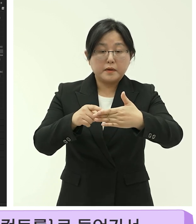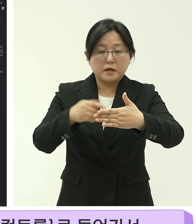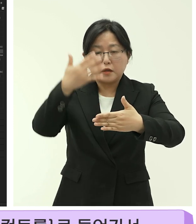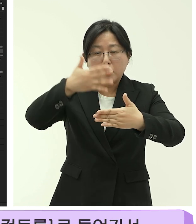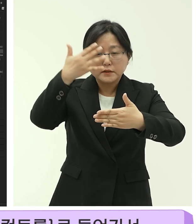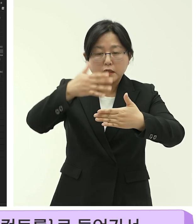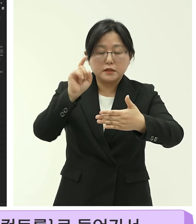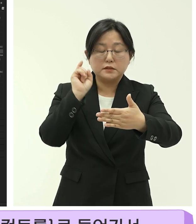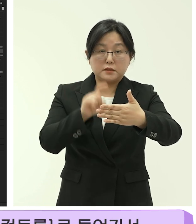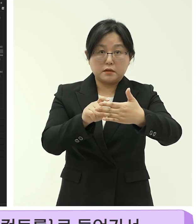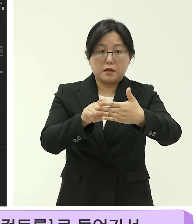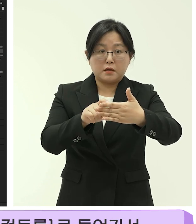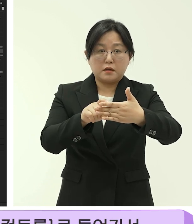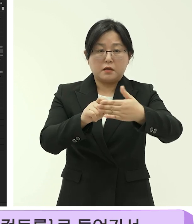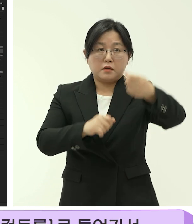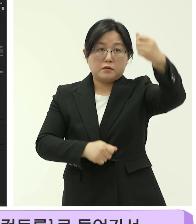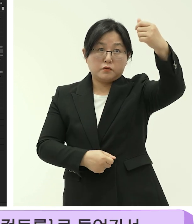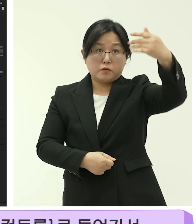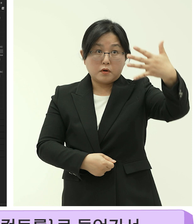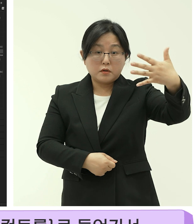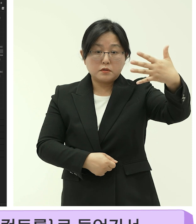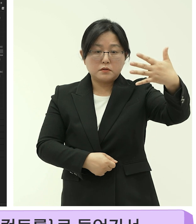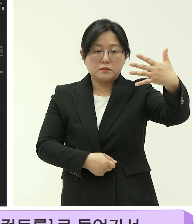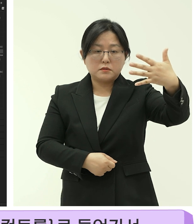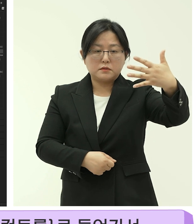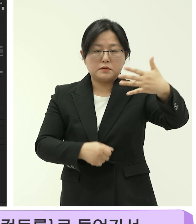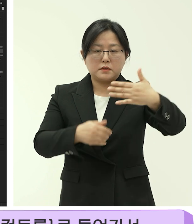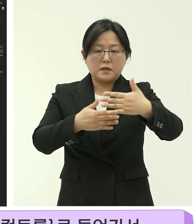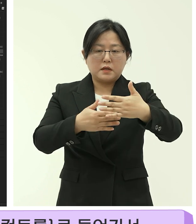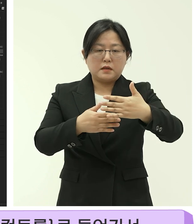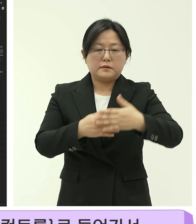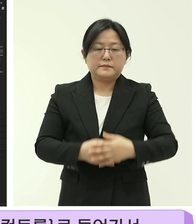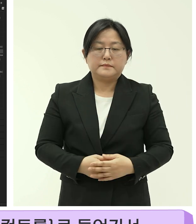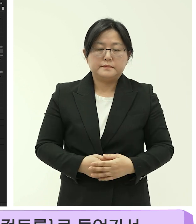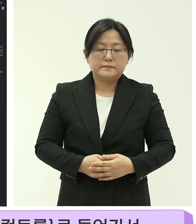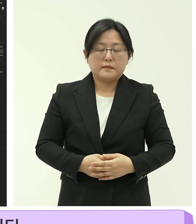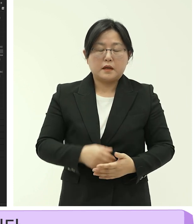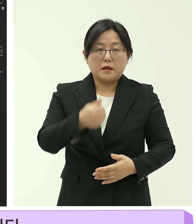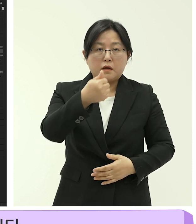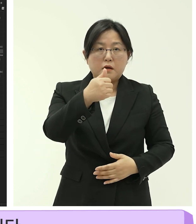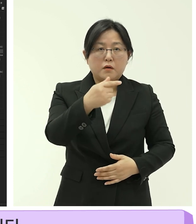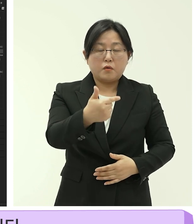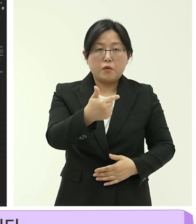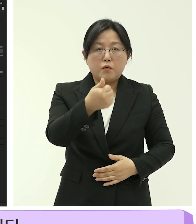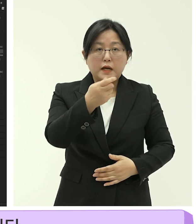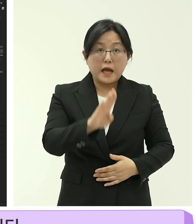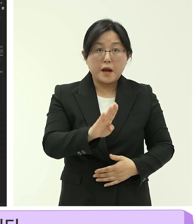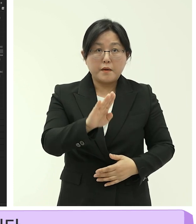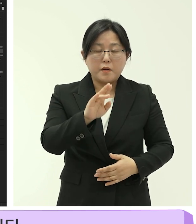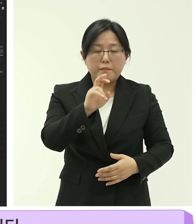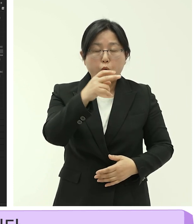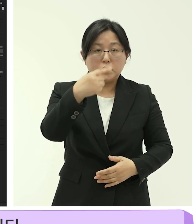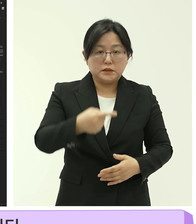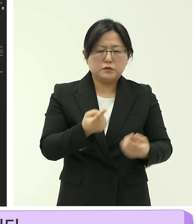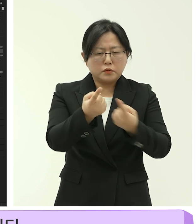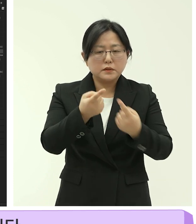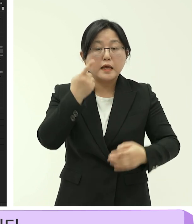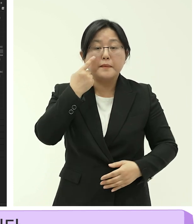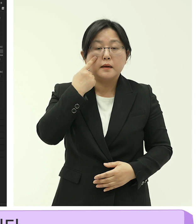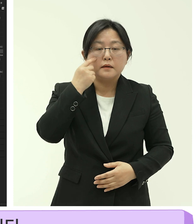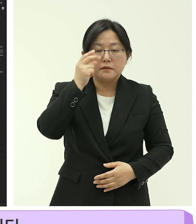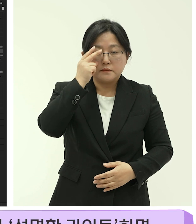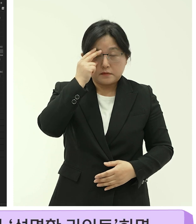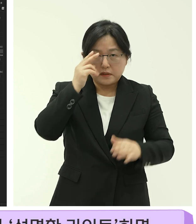트랙에 있는 영상 클립을 선택하고 효과 컨트롤로 들어가서 자, 혼합 모드를 마찬가지로 조정해